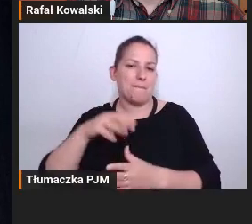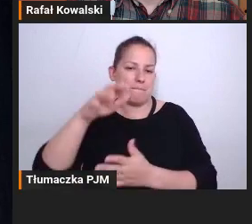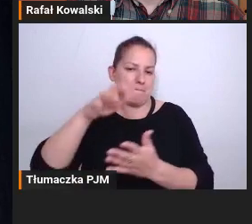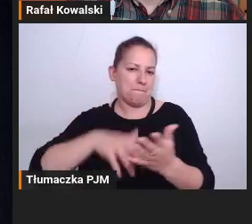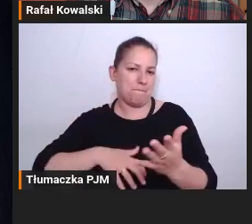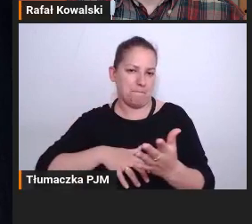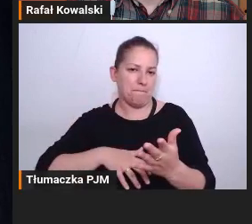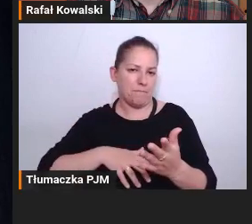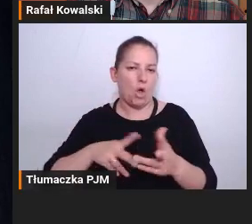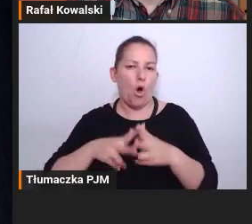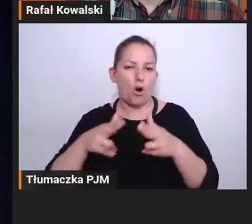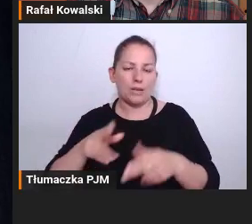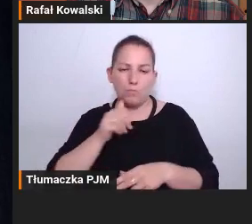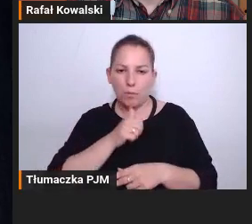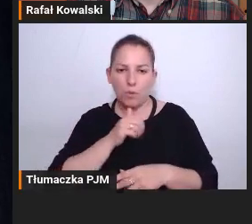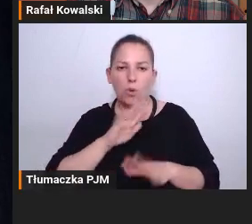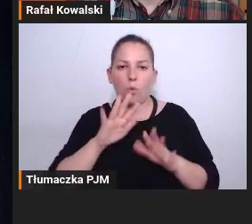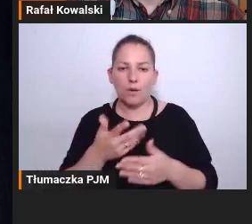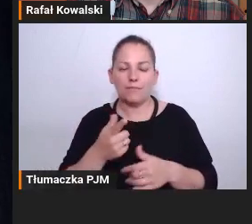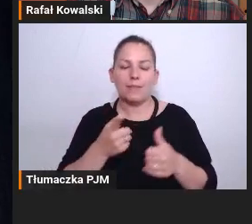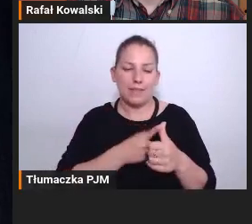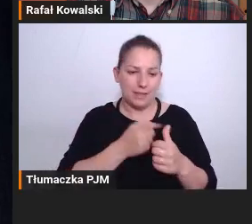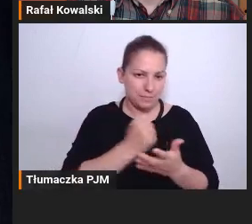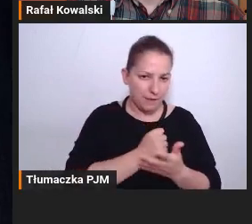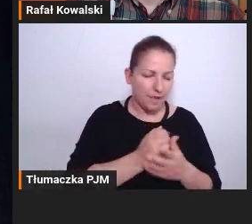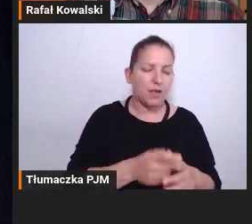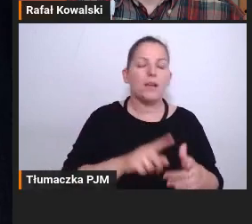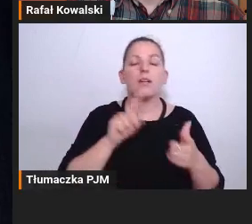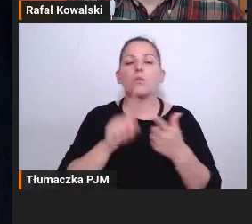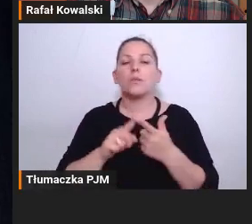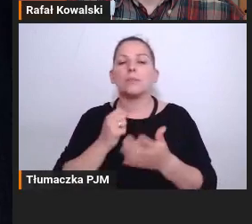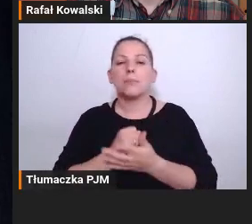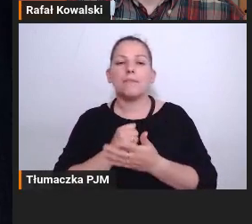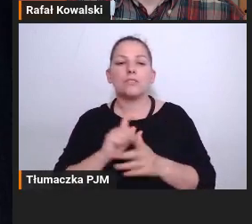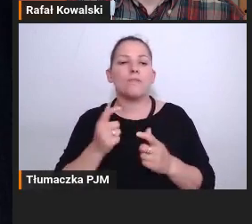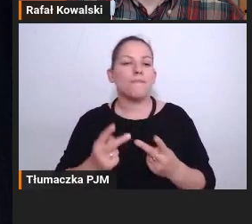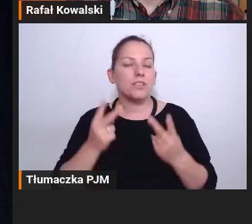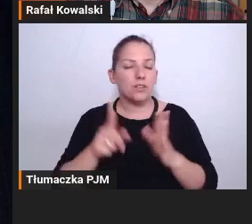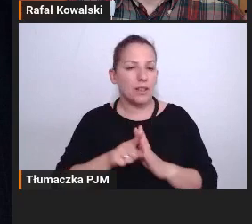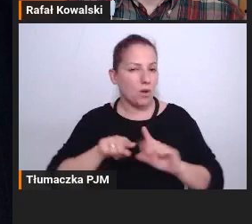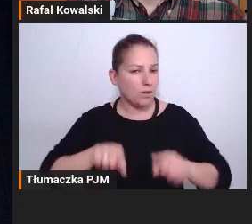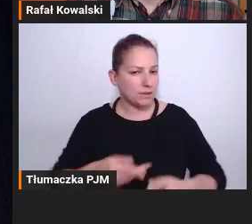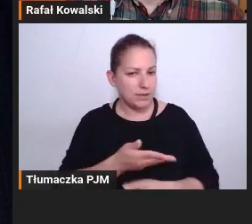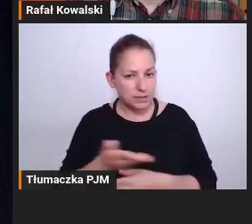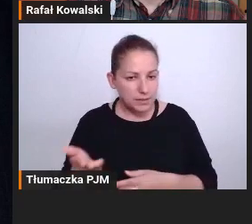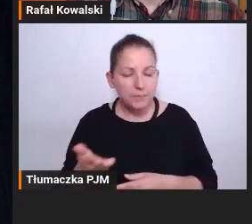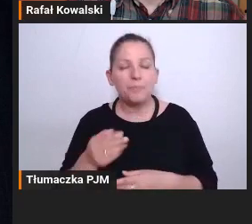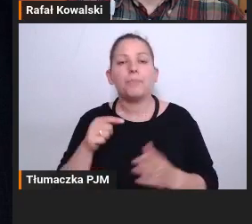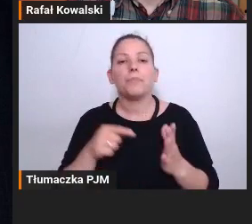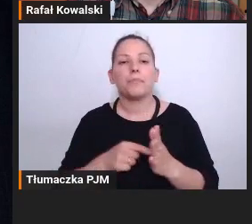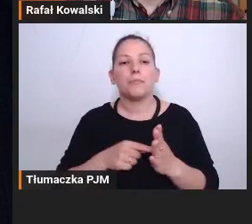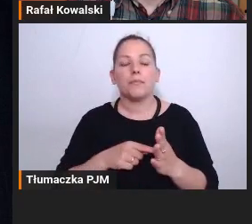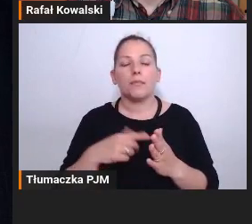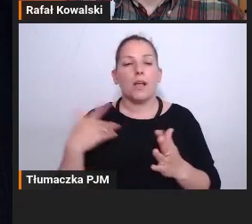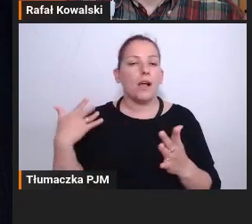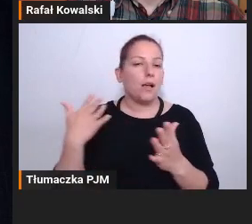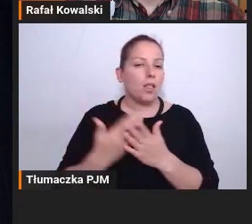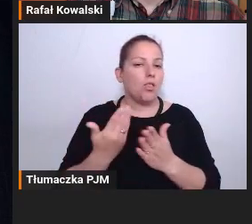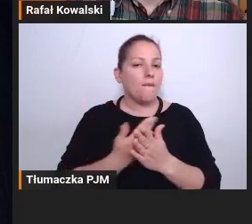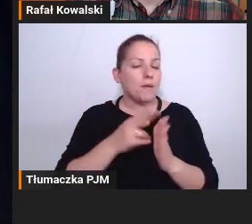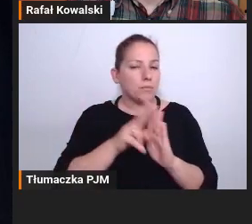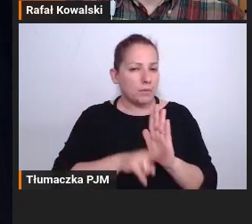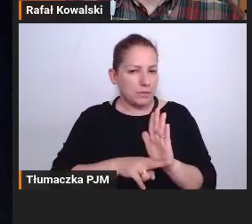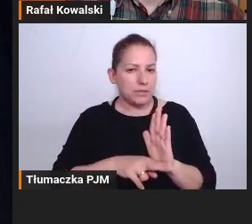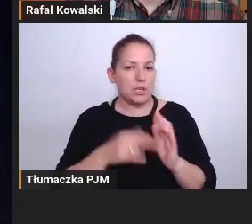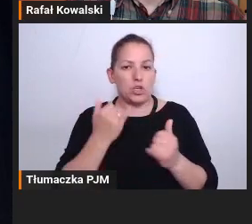na okres próbny. Czyli to jest jedna rzecz. Druga rzecz, to co jest istotne dla organizacji, to, że dotychczasowe przepisy mówiły